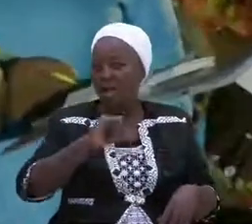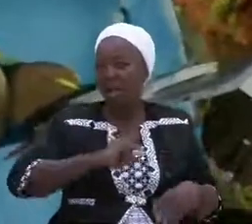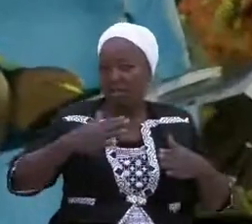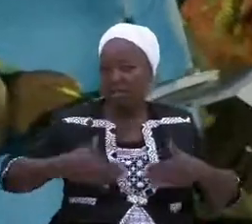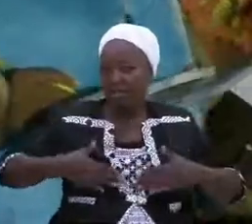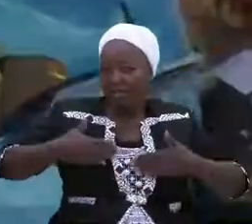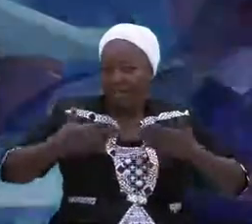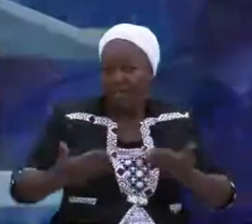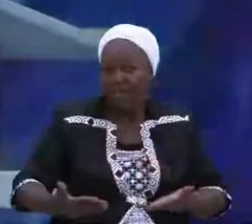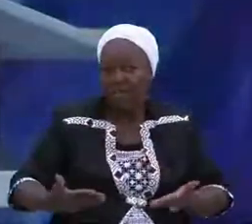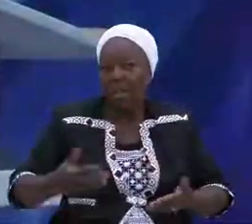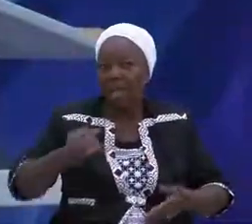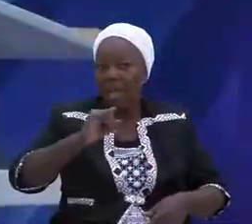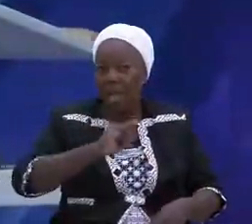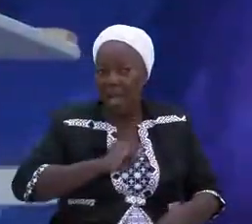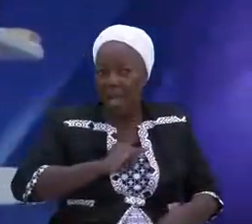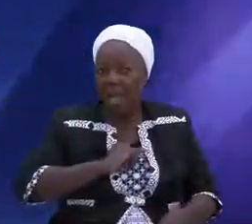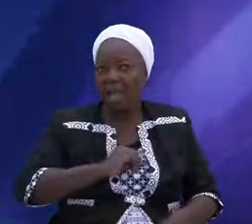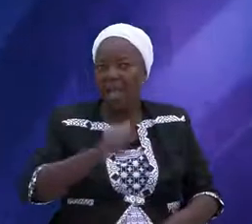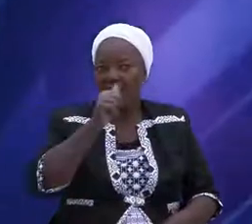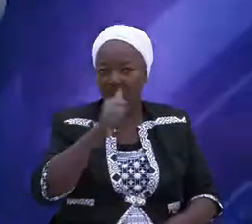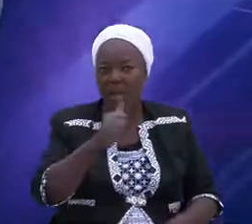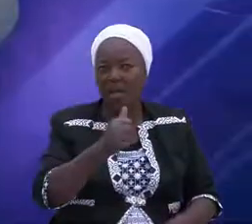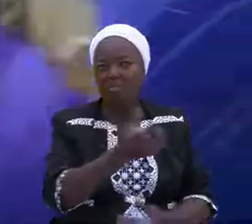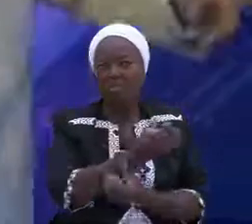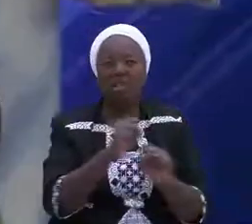Et je confesse, je suis sauvé.